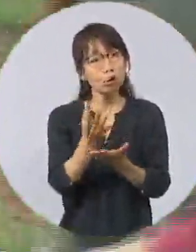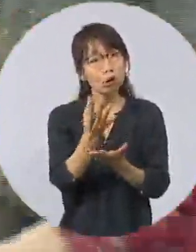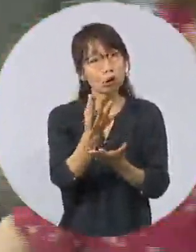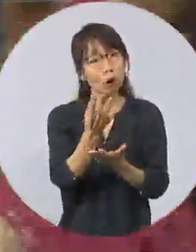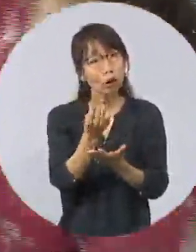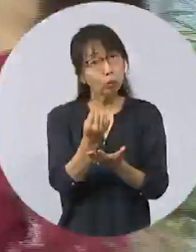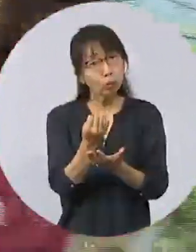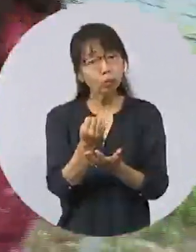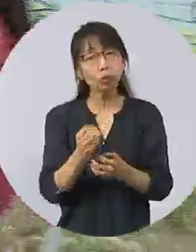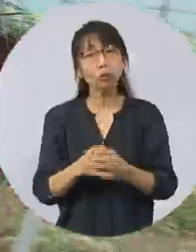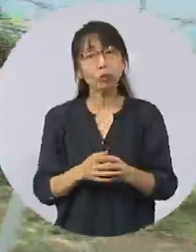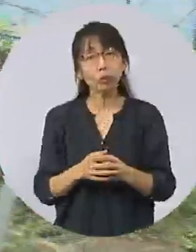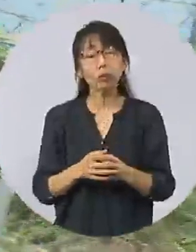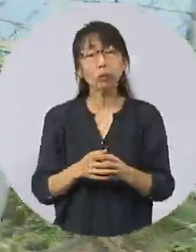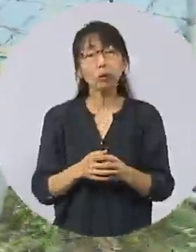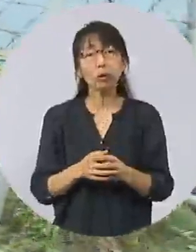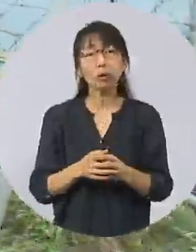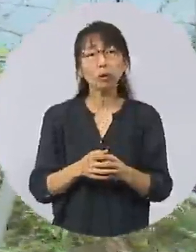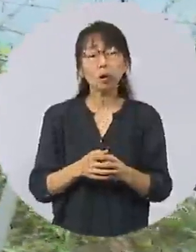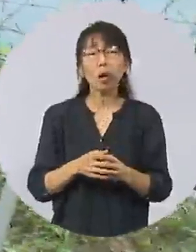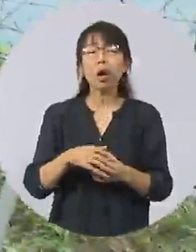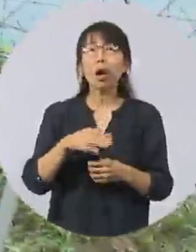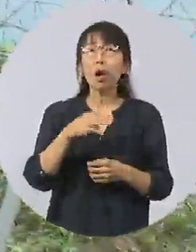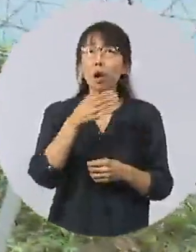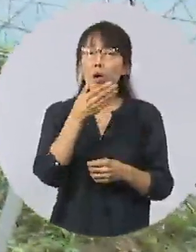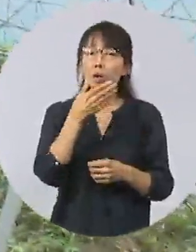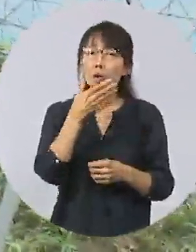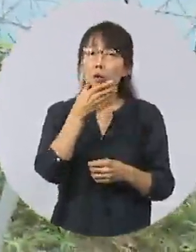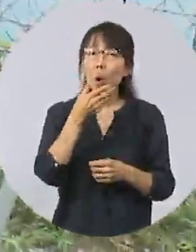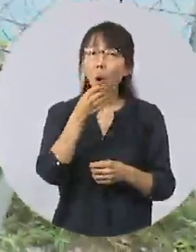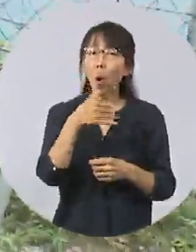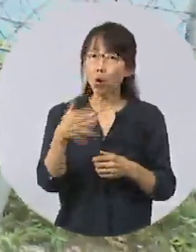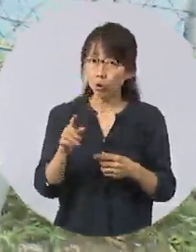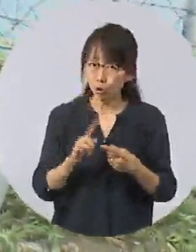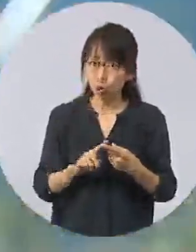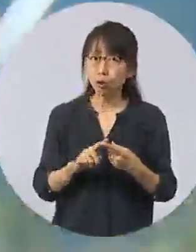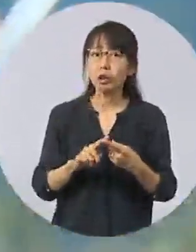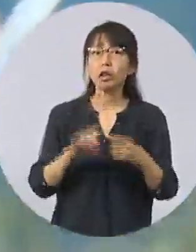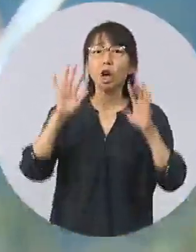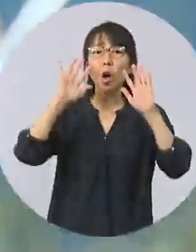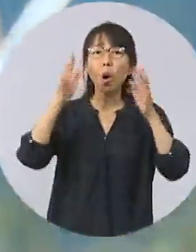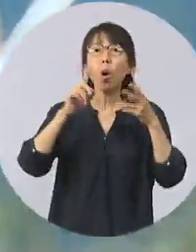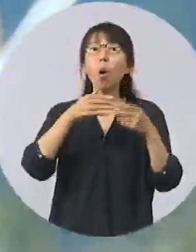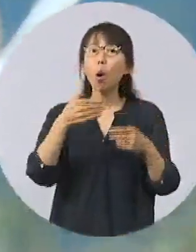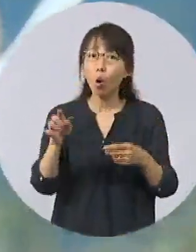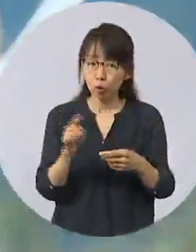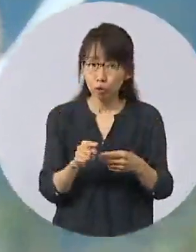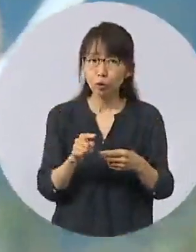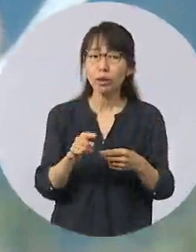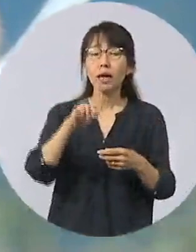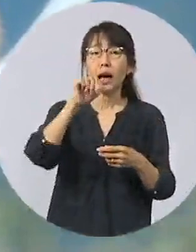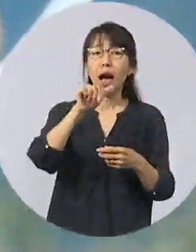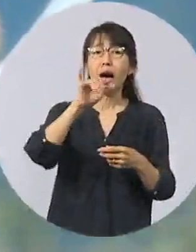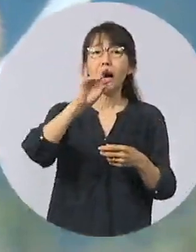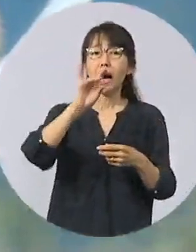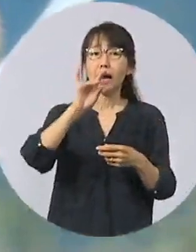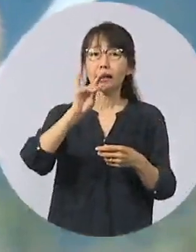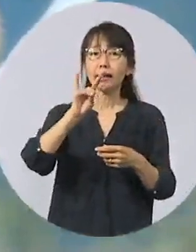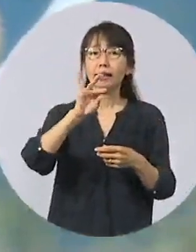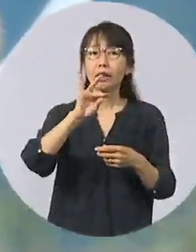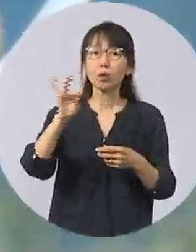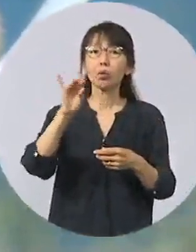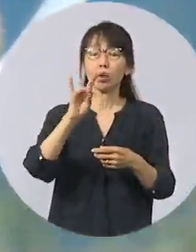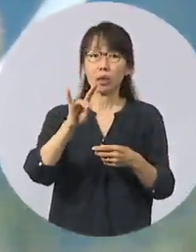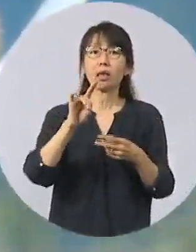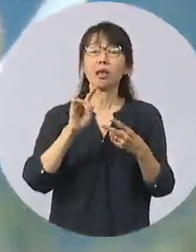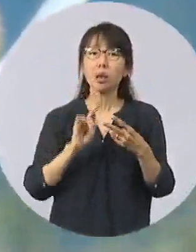ね、うちで作ってるのがまず基本的にはまず香水、 はいはい、 で放水、 はい、 ほんで今秋月ってやつと、うん、まあ、20世紀っていうのを一